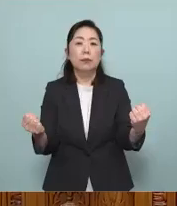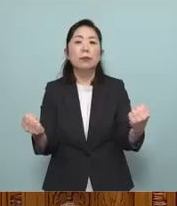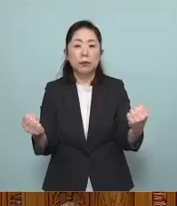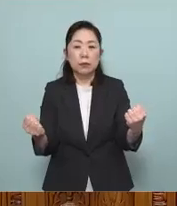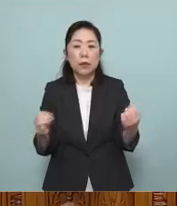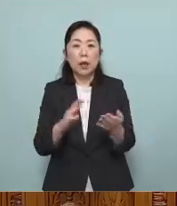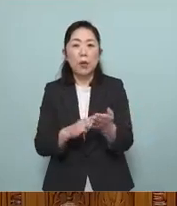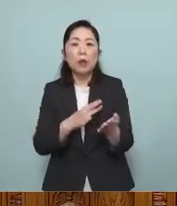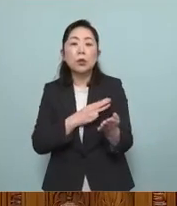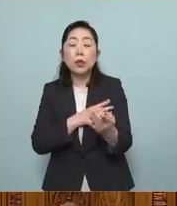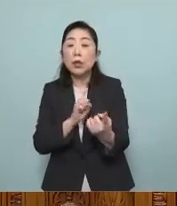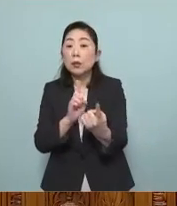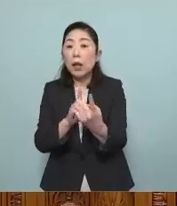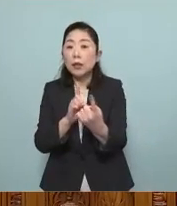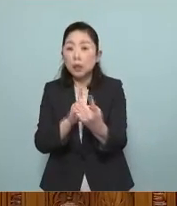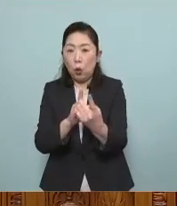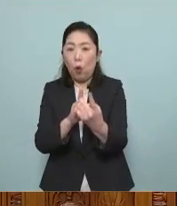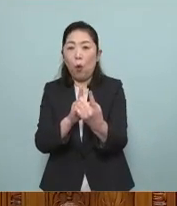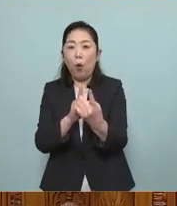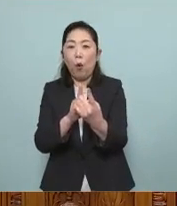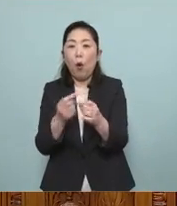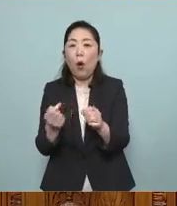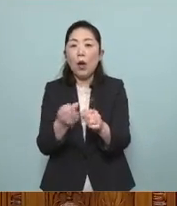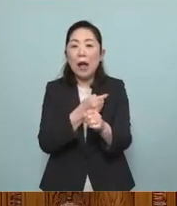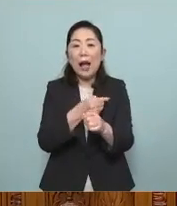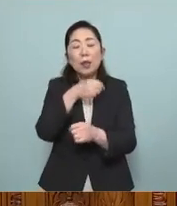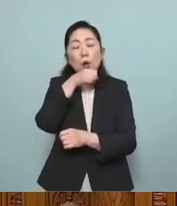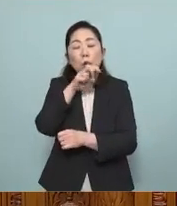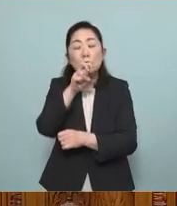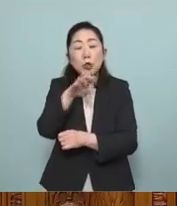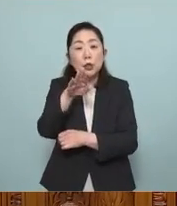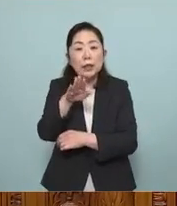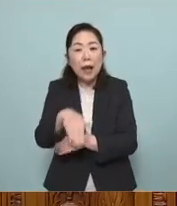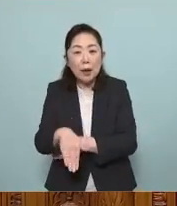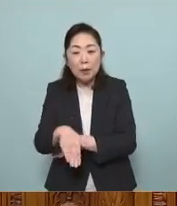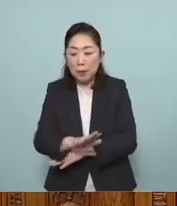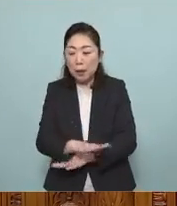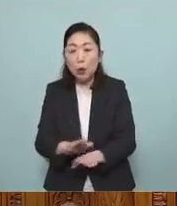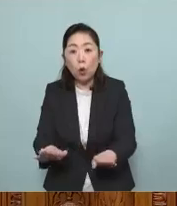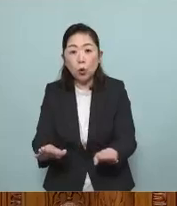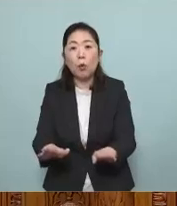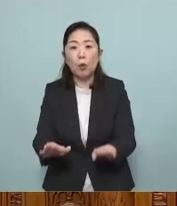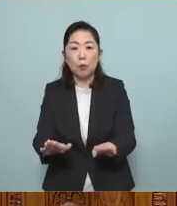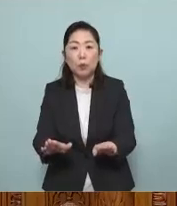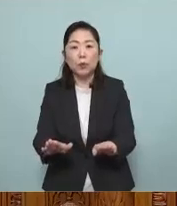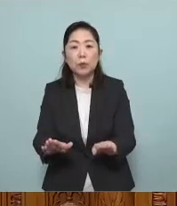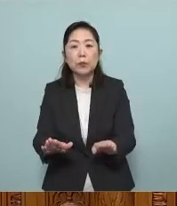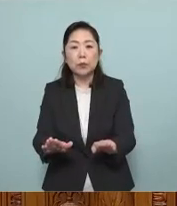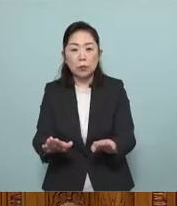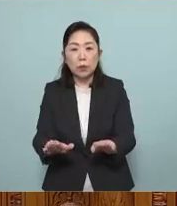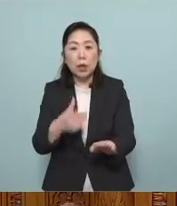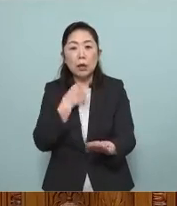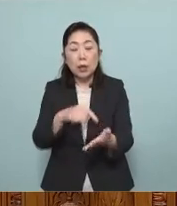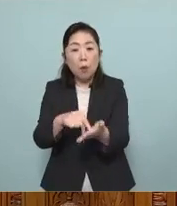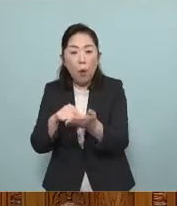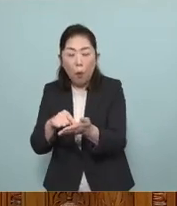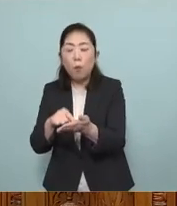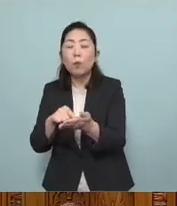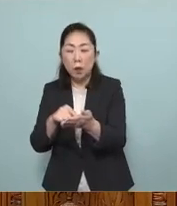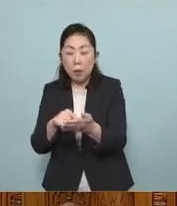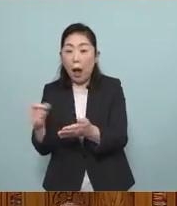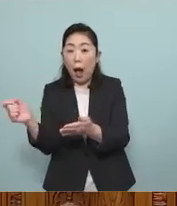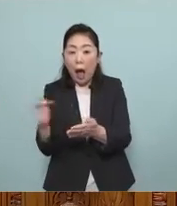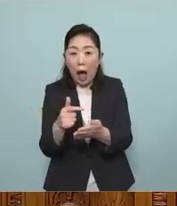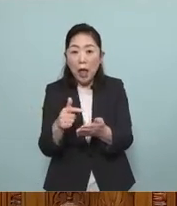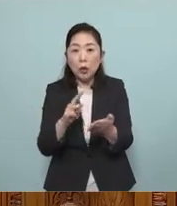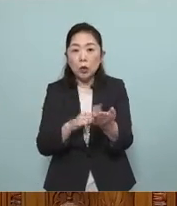ワクチンの接種対象ではなかった12歳未満の子どもについても、希望者ができるだけ早くワ